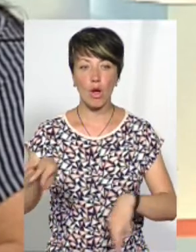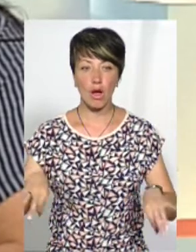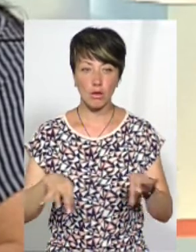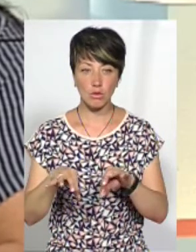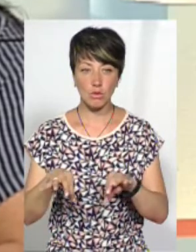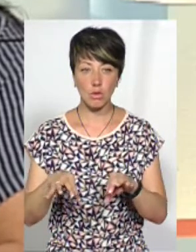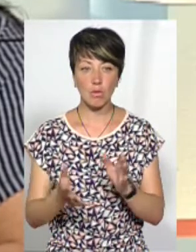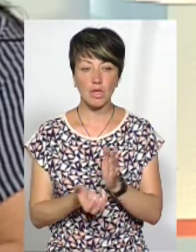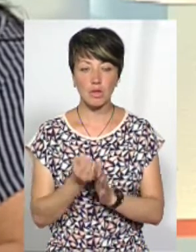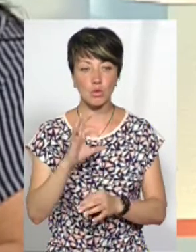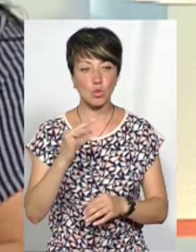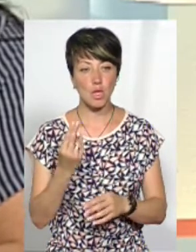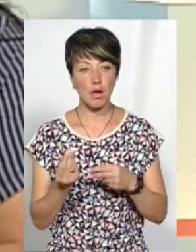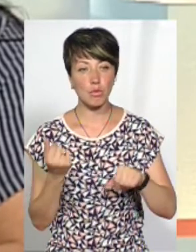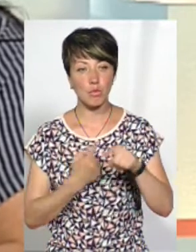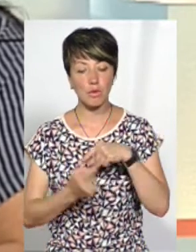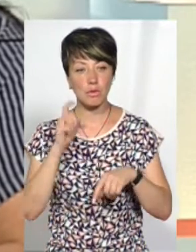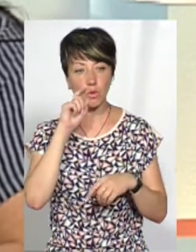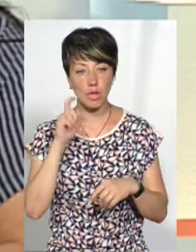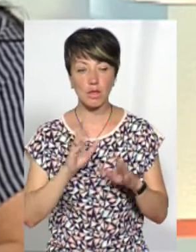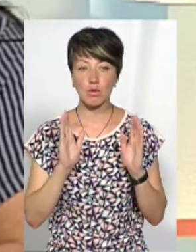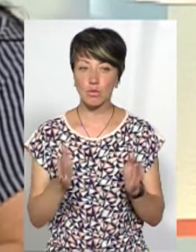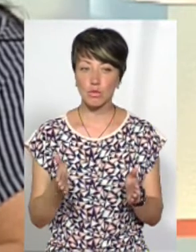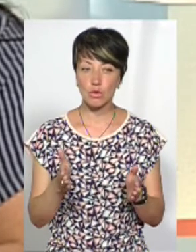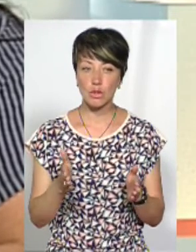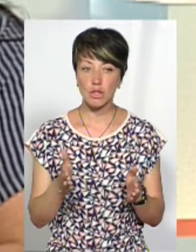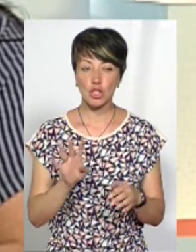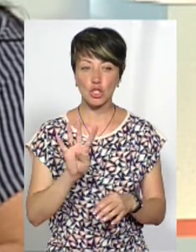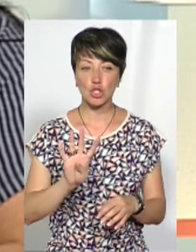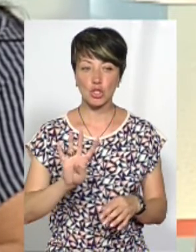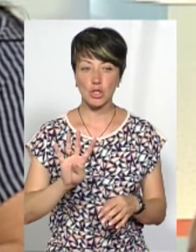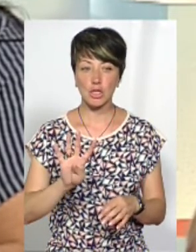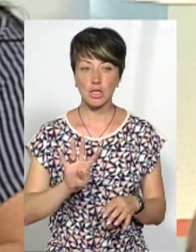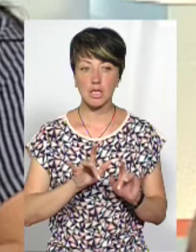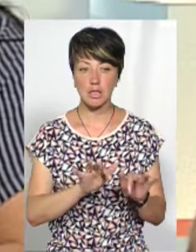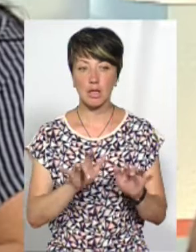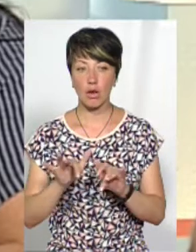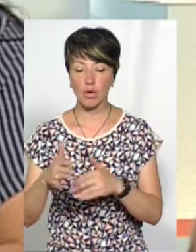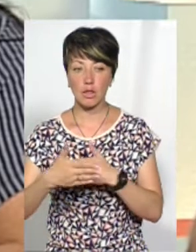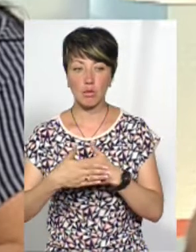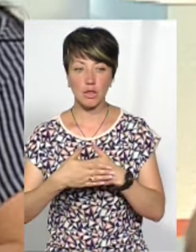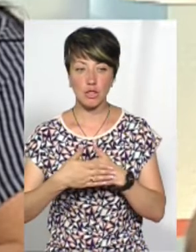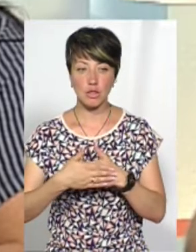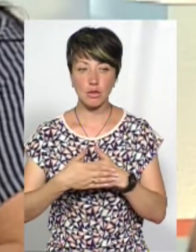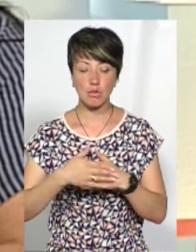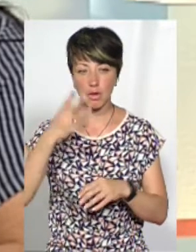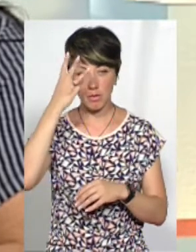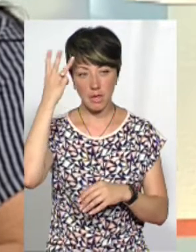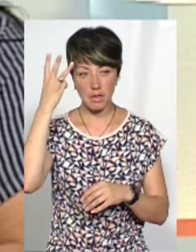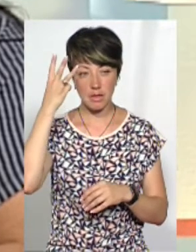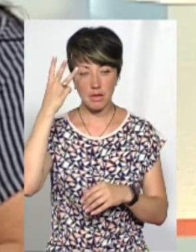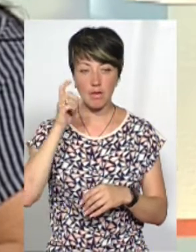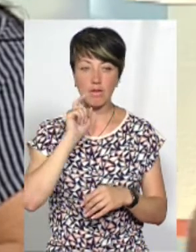по підтримці соціального підприємства в Україні будуть такі 4 заходи найближчі до Хмельницького